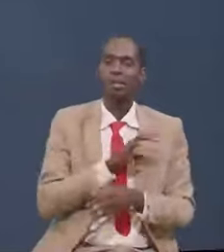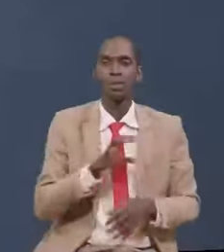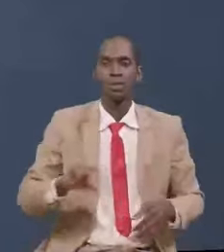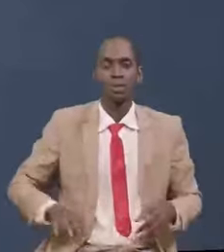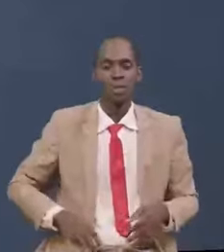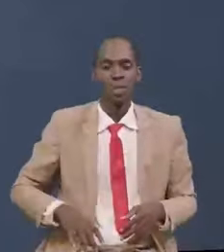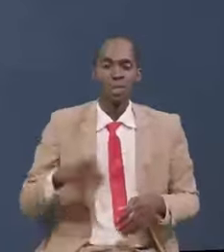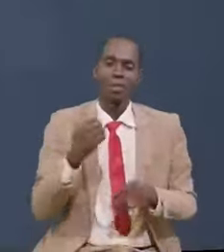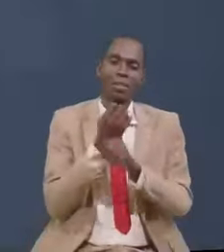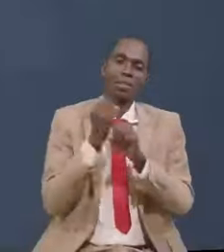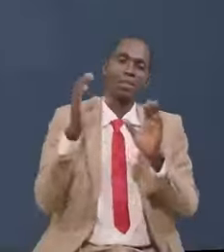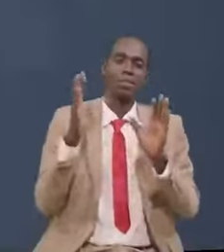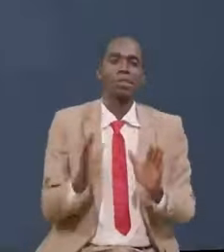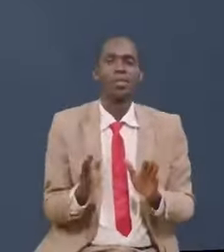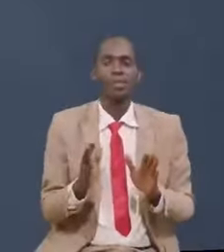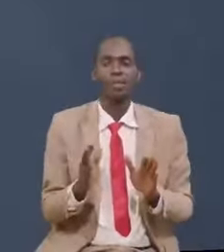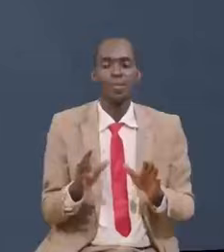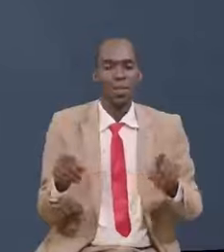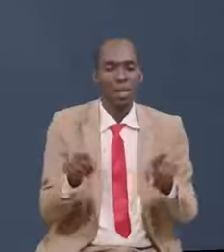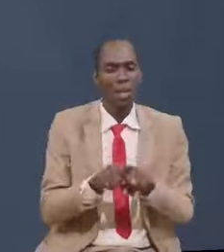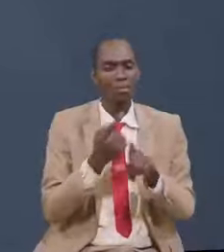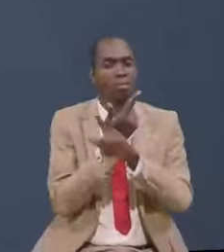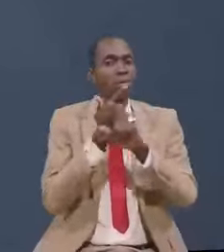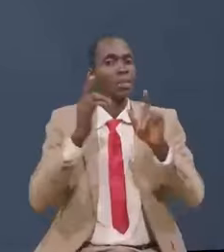Sauveur, comme le Libérateur,